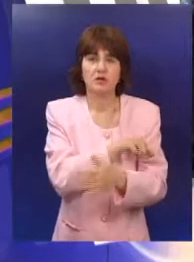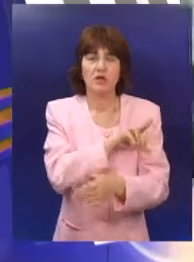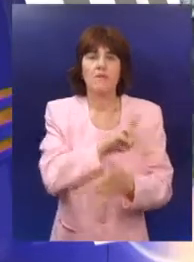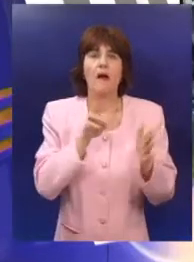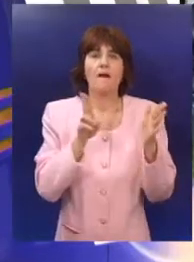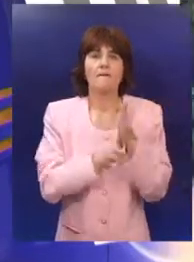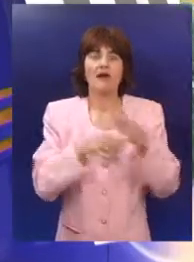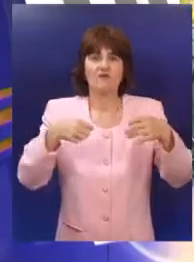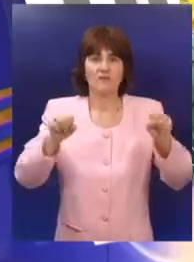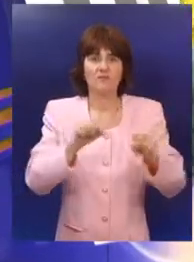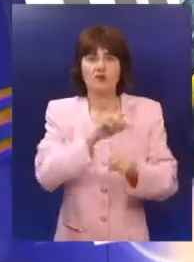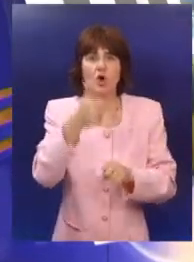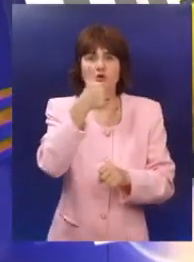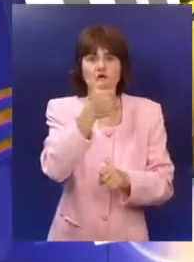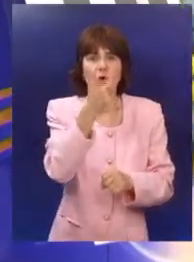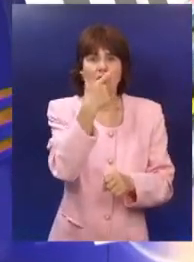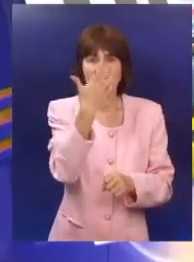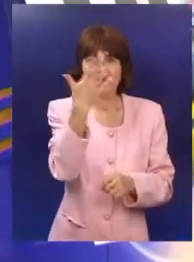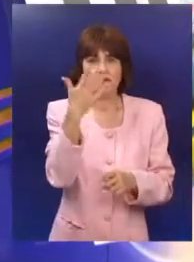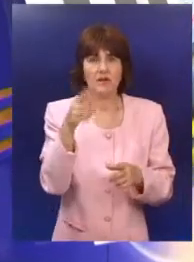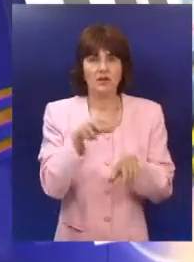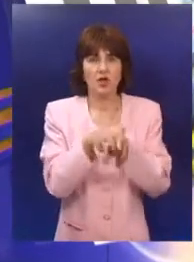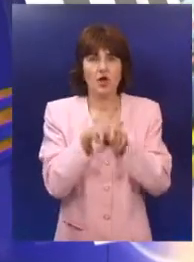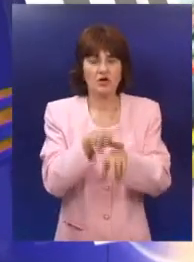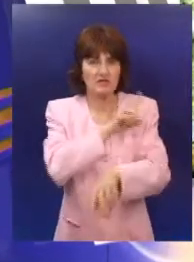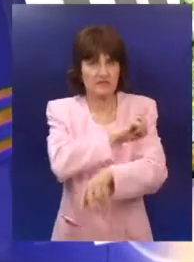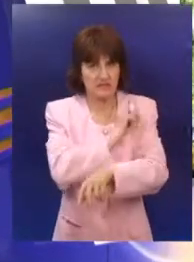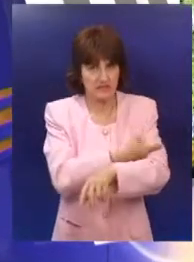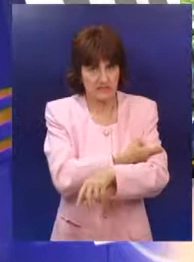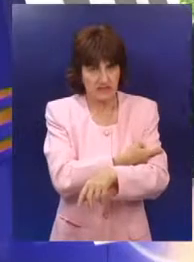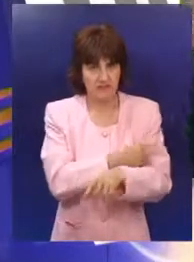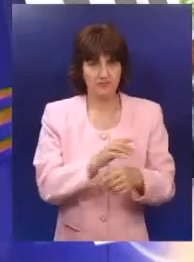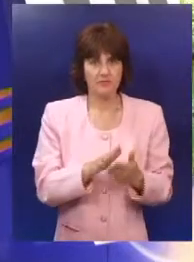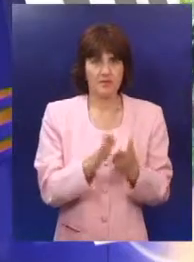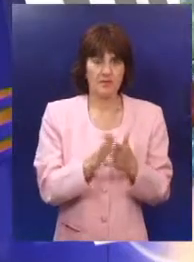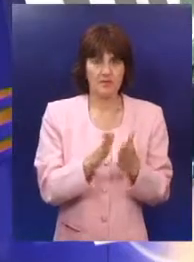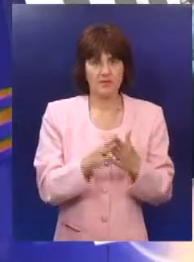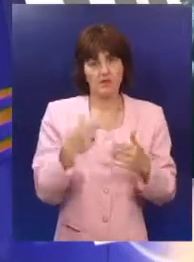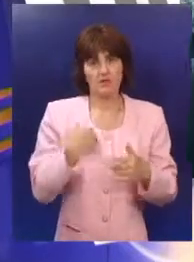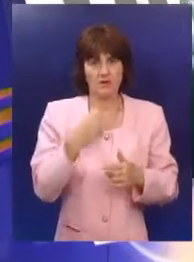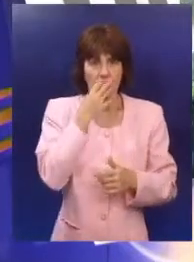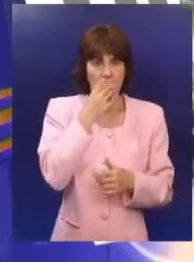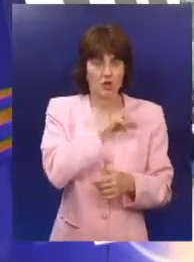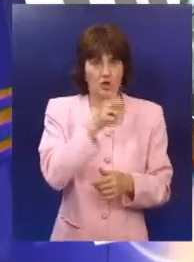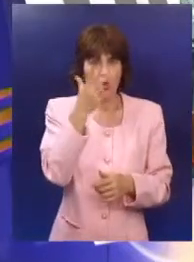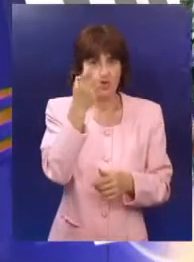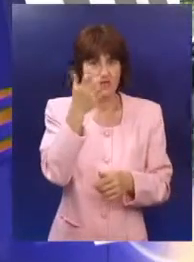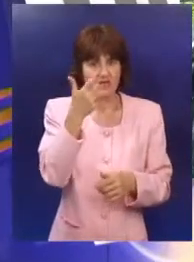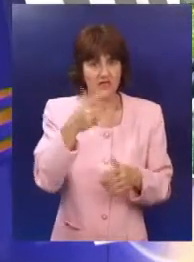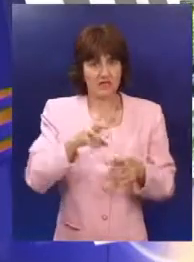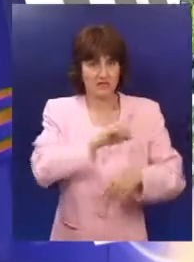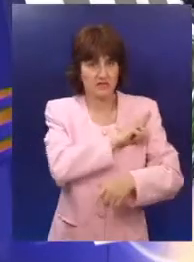imati pravo da voze motor jačine do 125 kubika, zatim ukoliko žele da voze motor do 350 kubika, moraće da